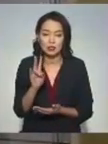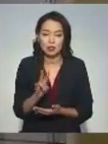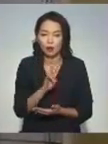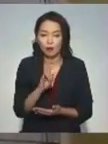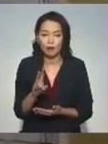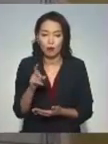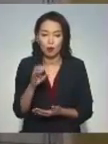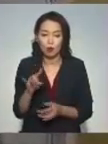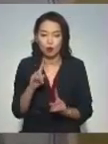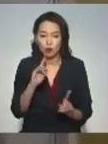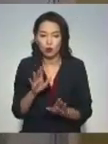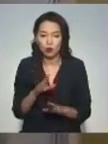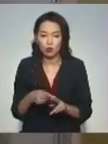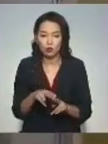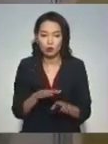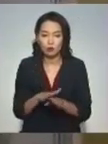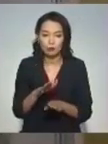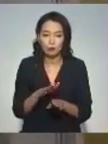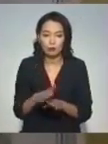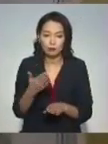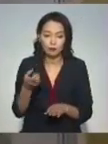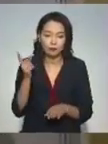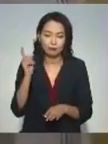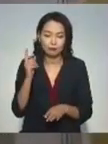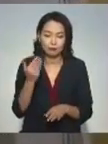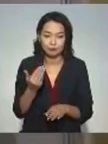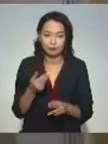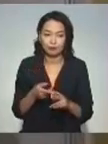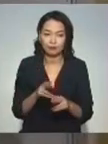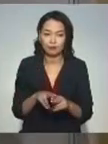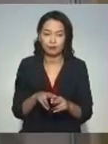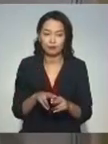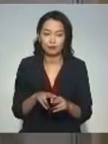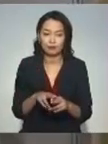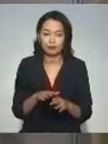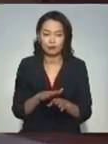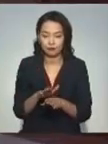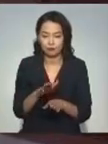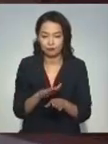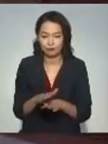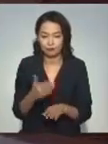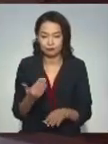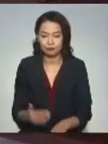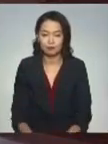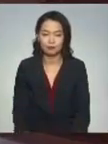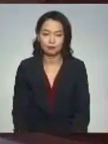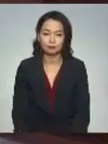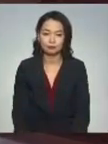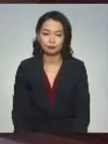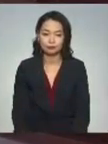который исполняет рождественское песнопение «Тихая ночь, святая ночь».